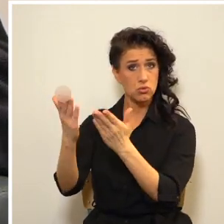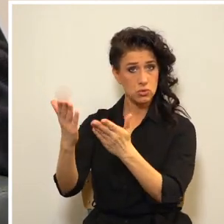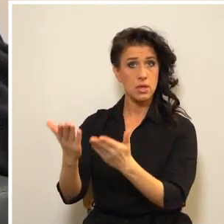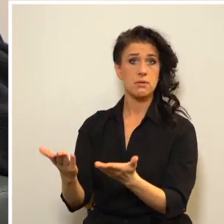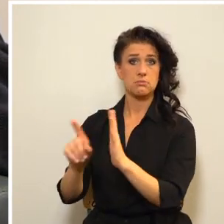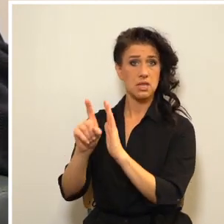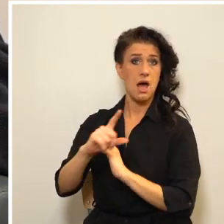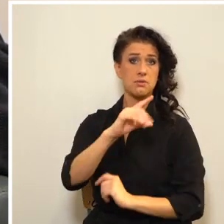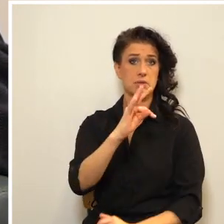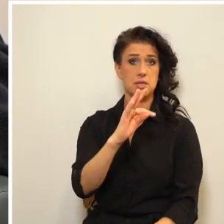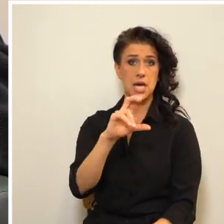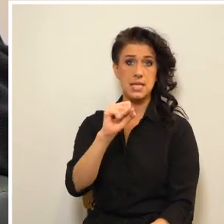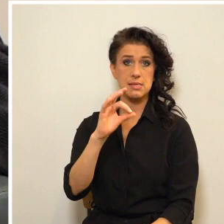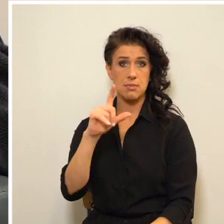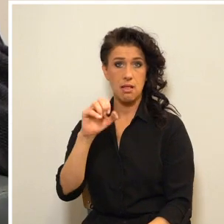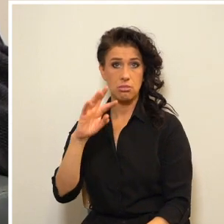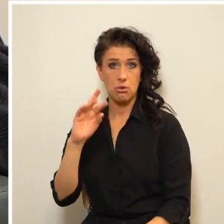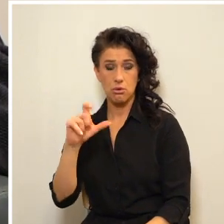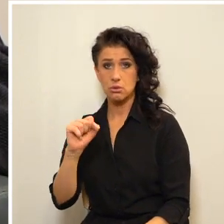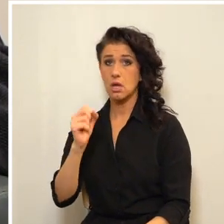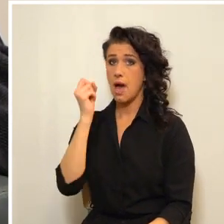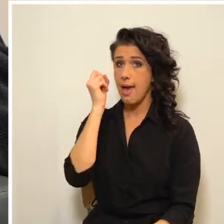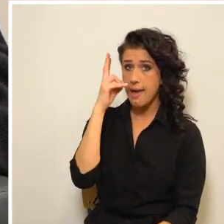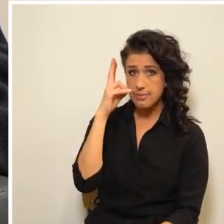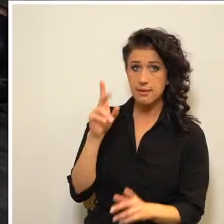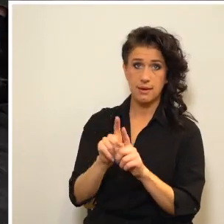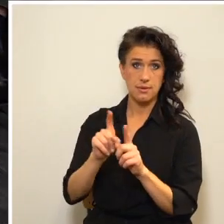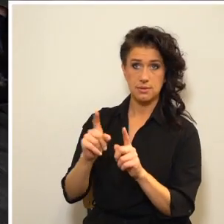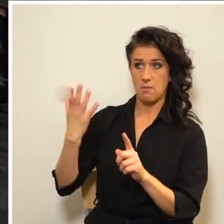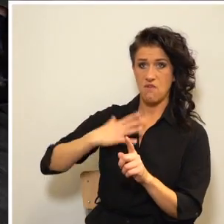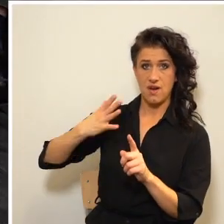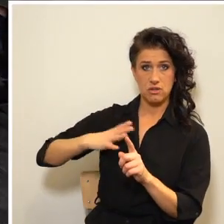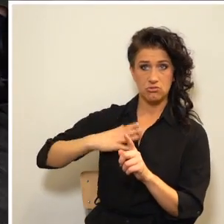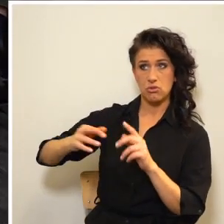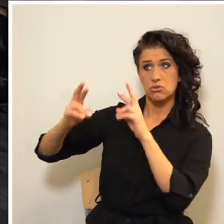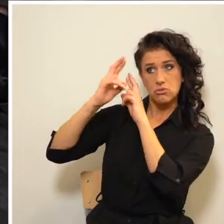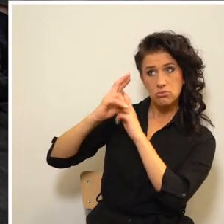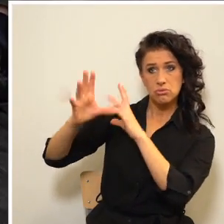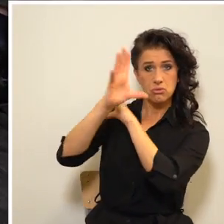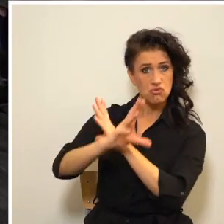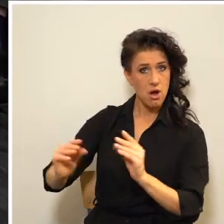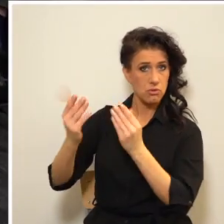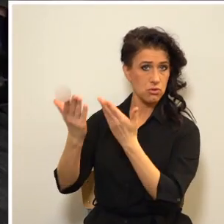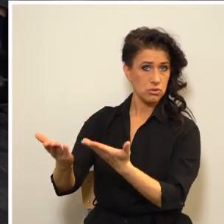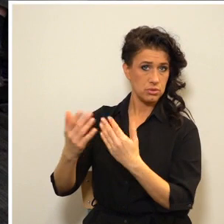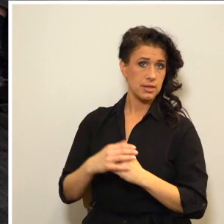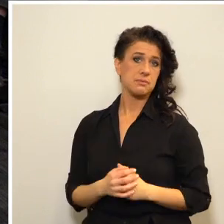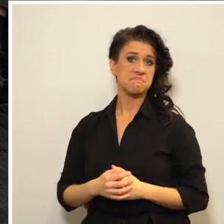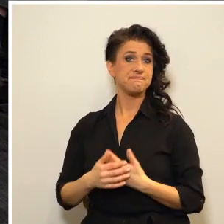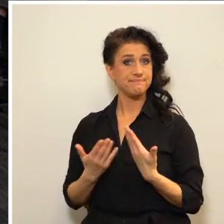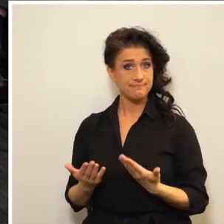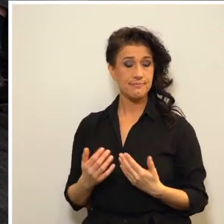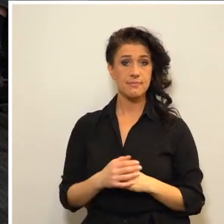tych etycznych aspektach Ja myślę że wchodzą w grę dwie rzeczy z jednej strony o czym już była mowa